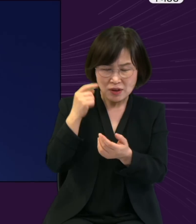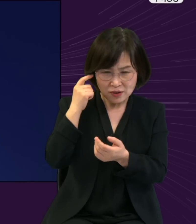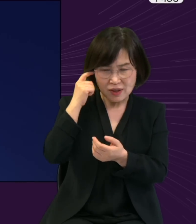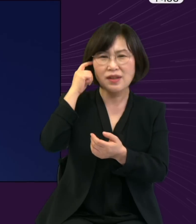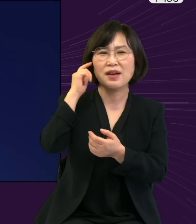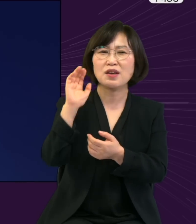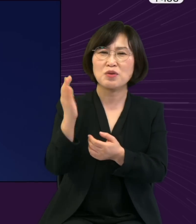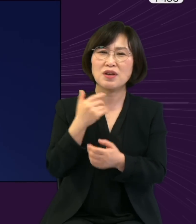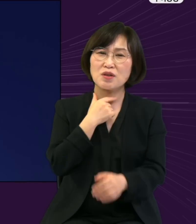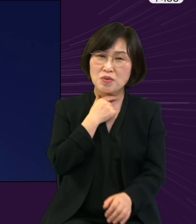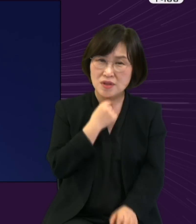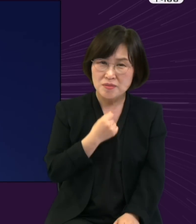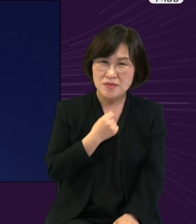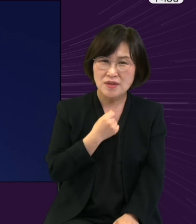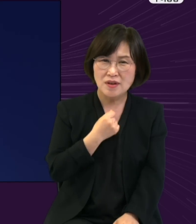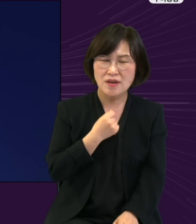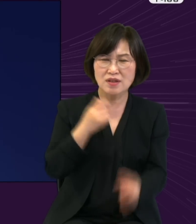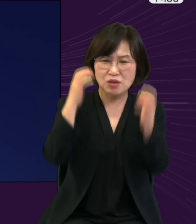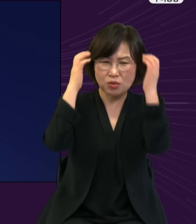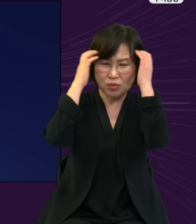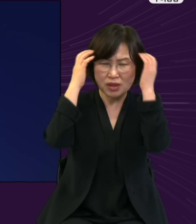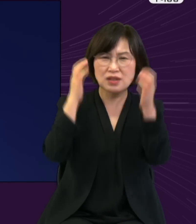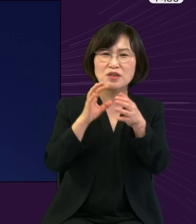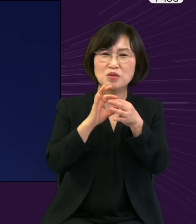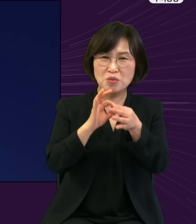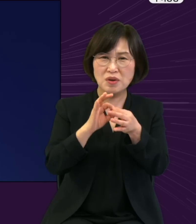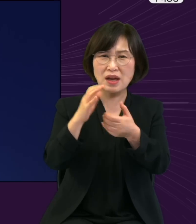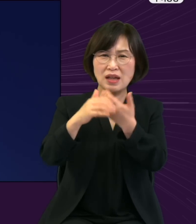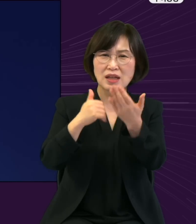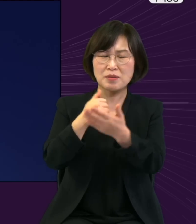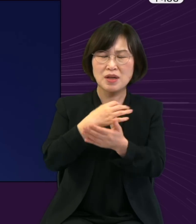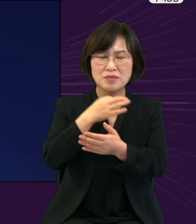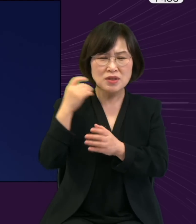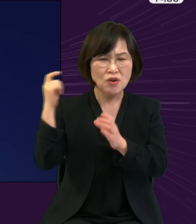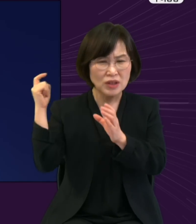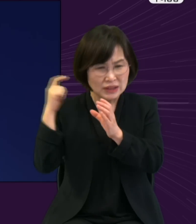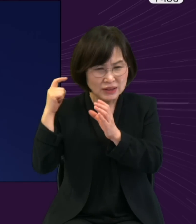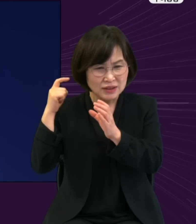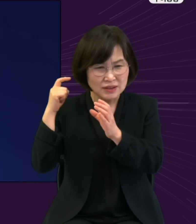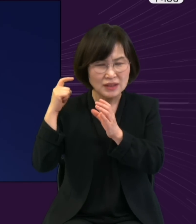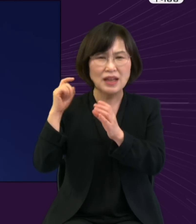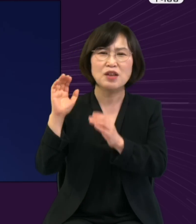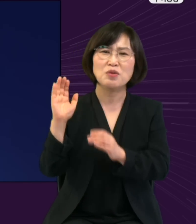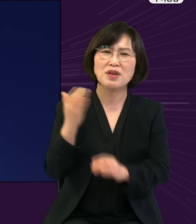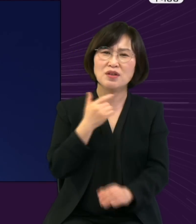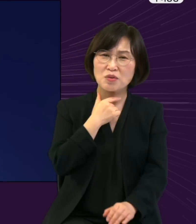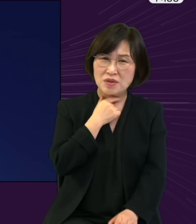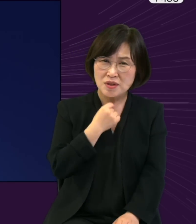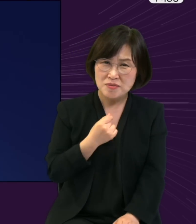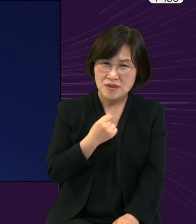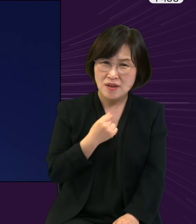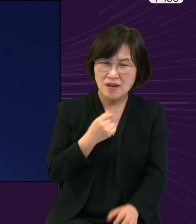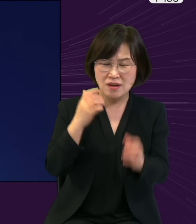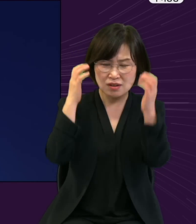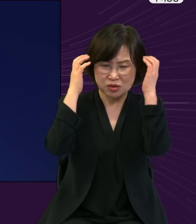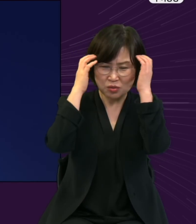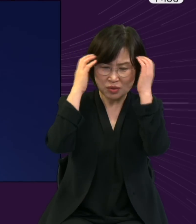이 고난을 통해서 하나님의 음성을 듣기를 원합니다. 이 고난을